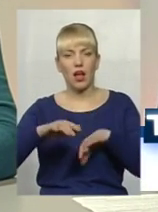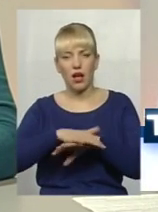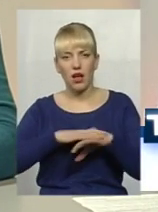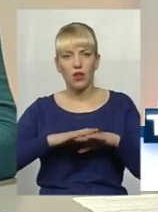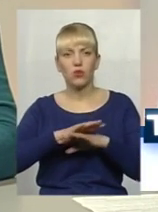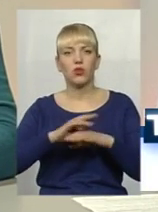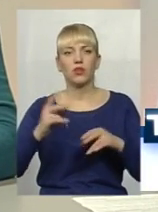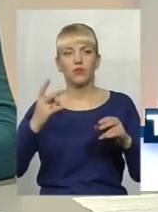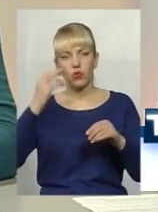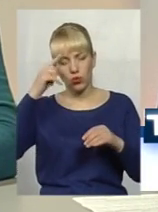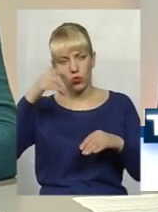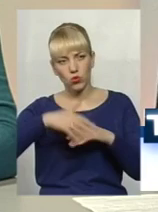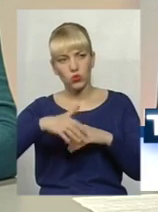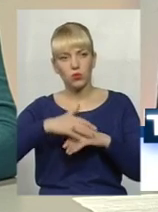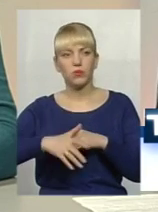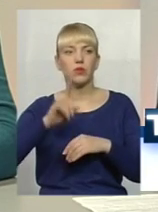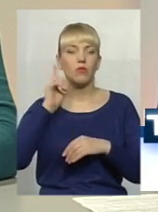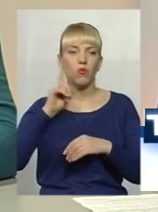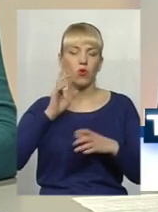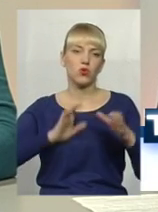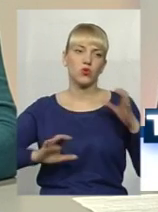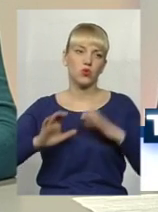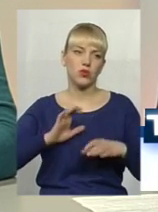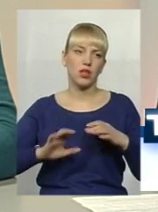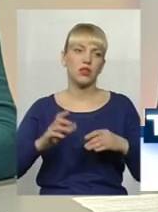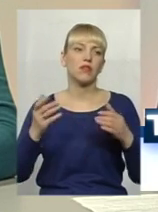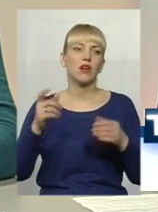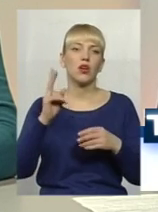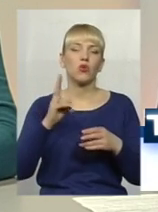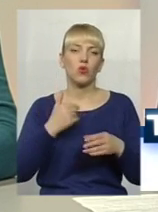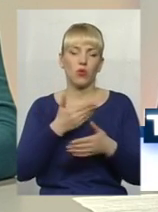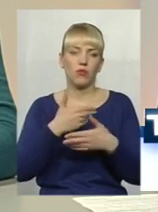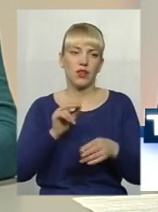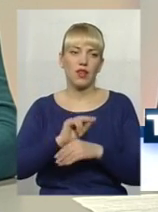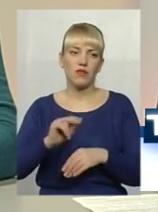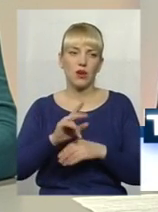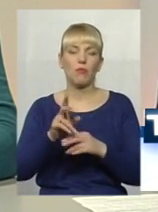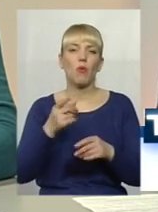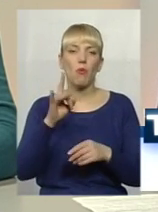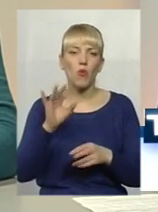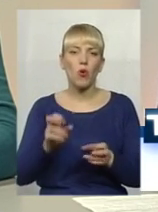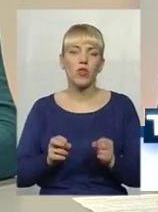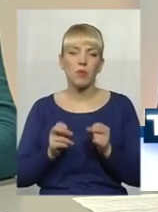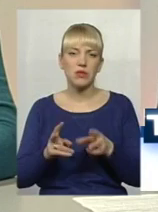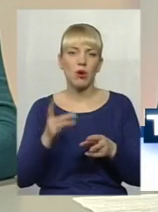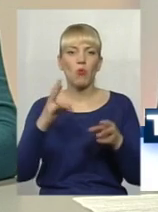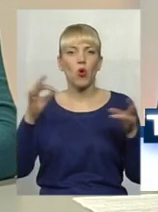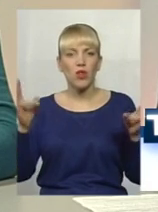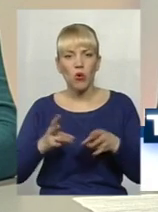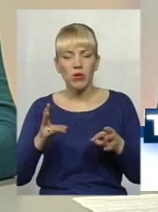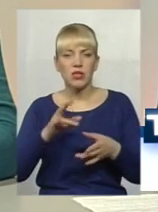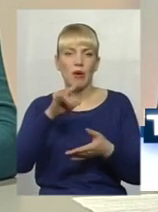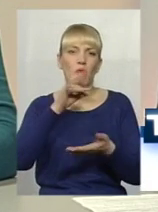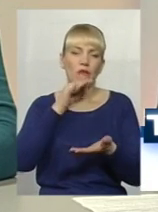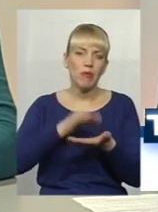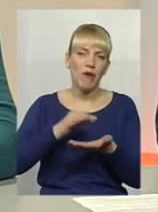розуміння молоді, студентів, в першу чергу, яких ми навчаємо, про небезпечність, про необхідність, про